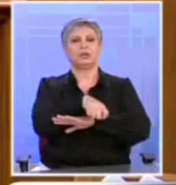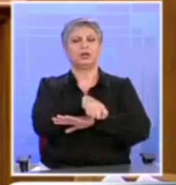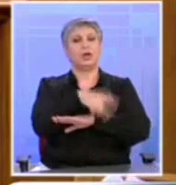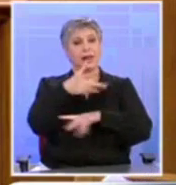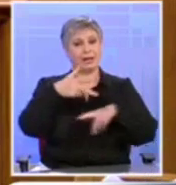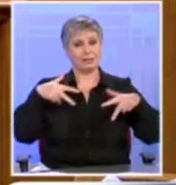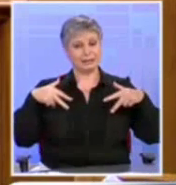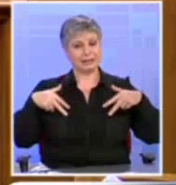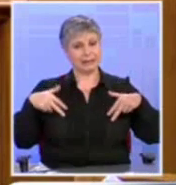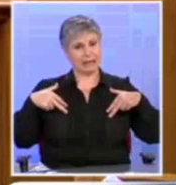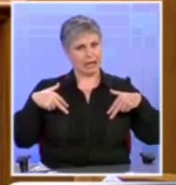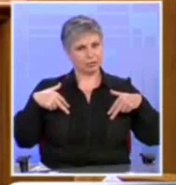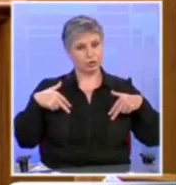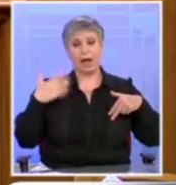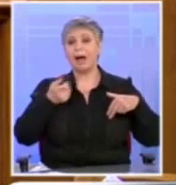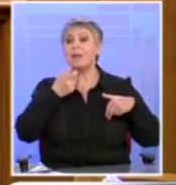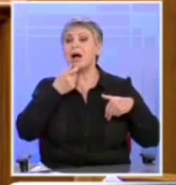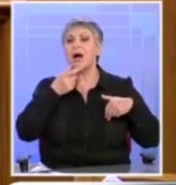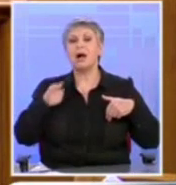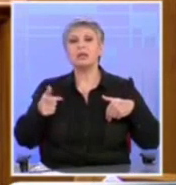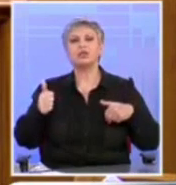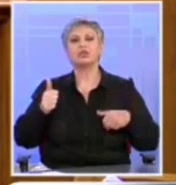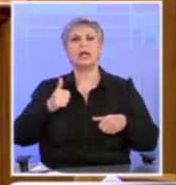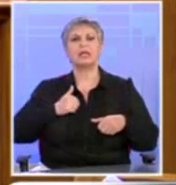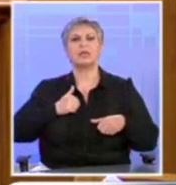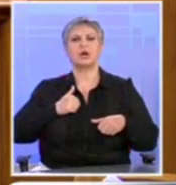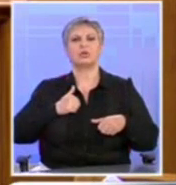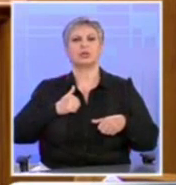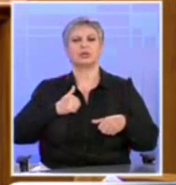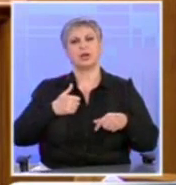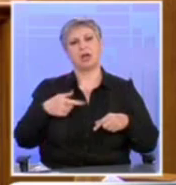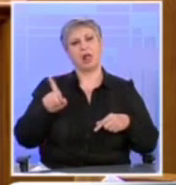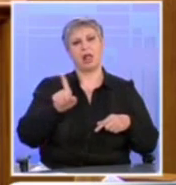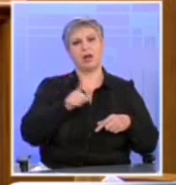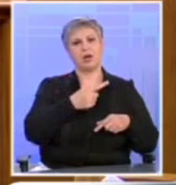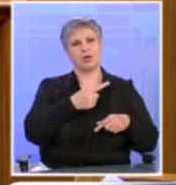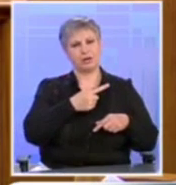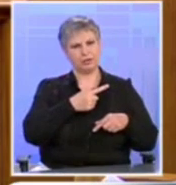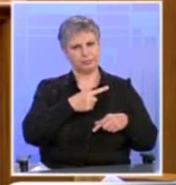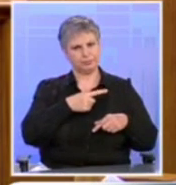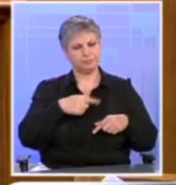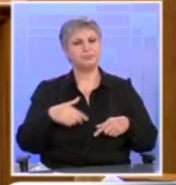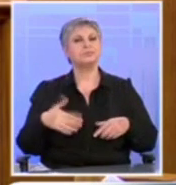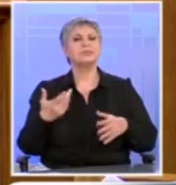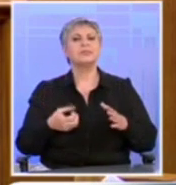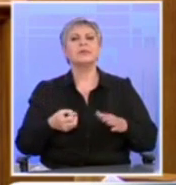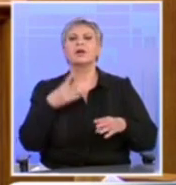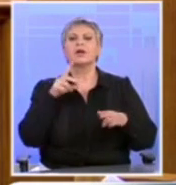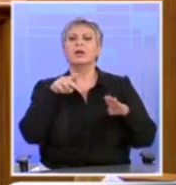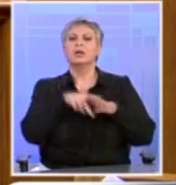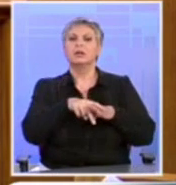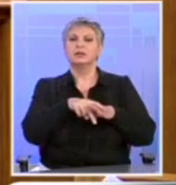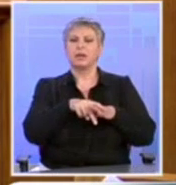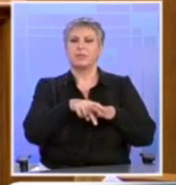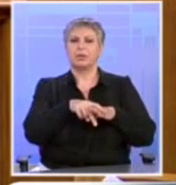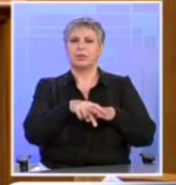οποίο έχει άλλη μεταχείριση. Πέμπτο θέμα, ταμείο το νέο που δημιουργείται. Δεν